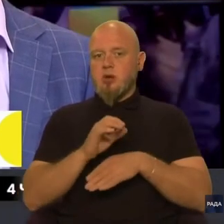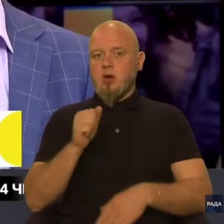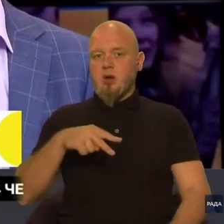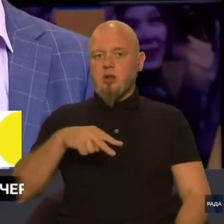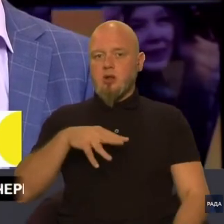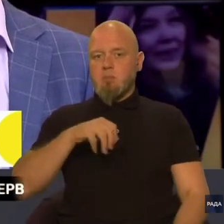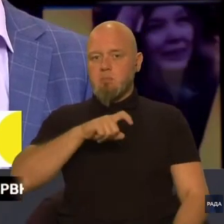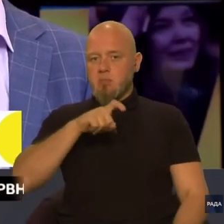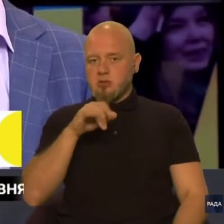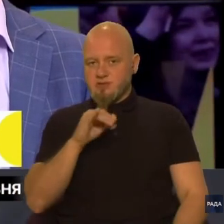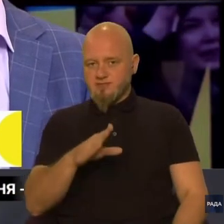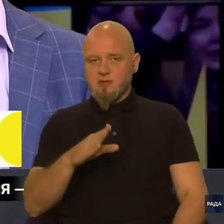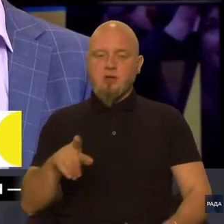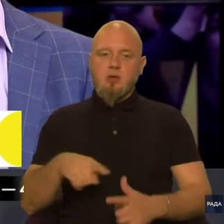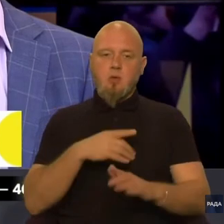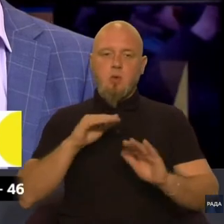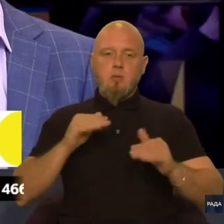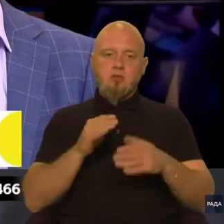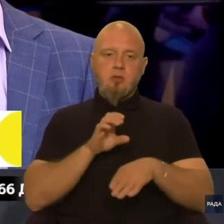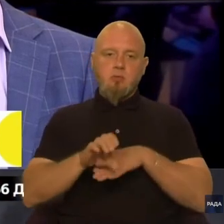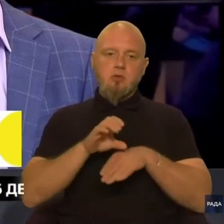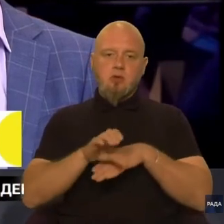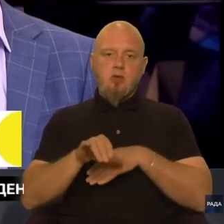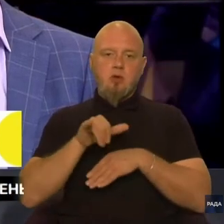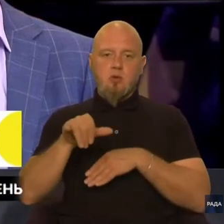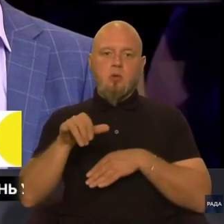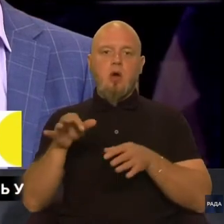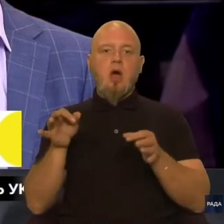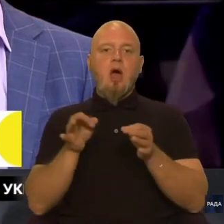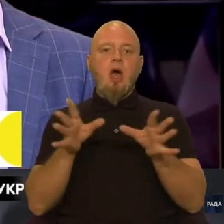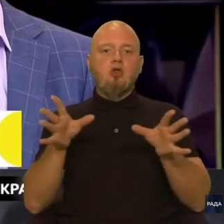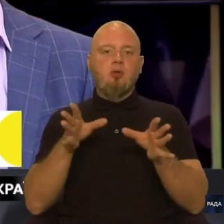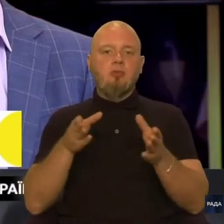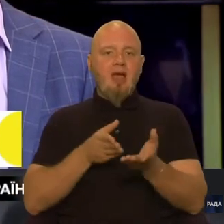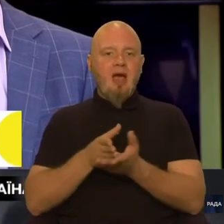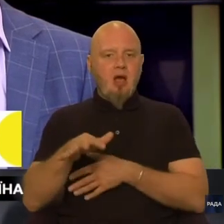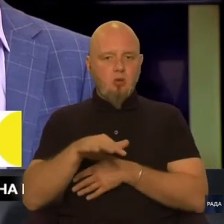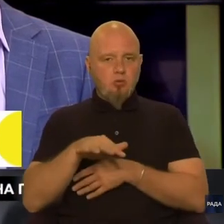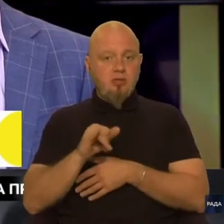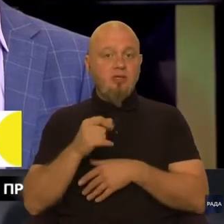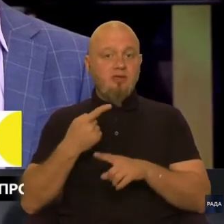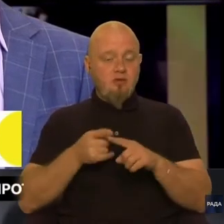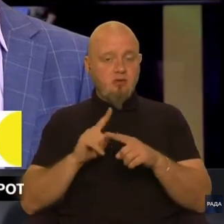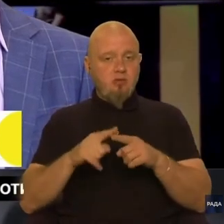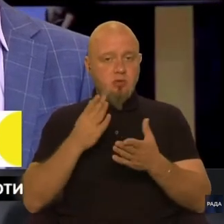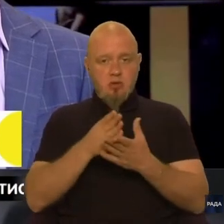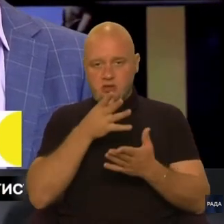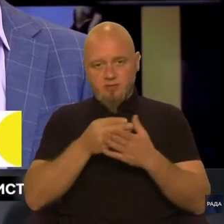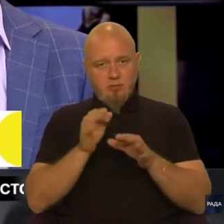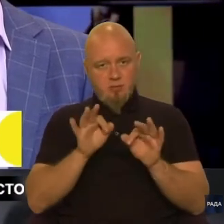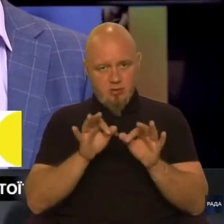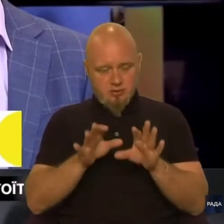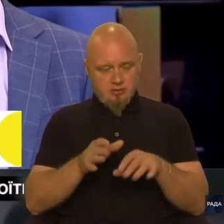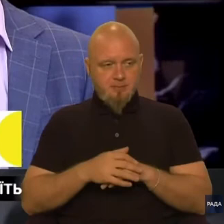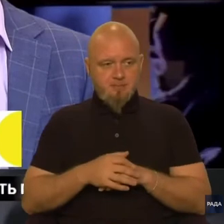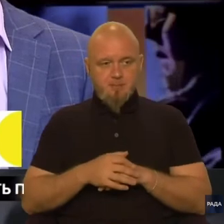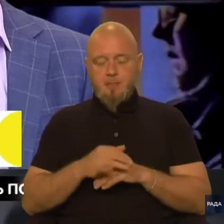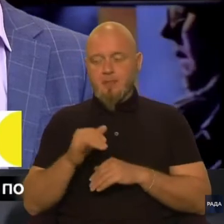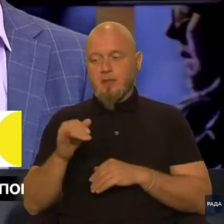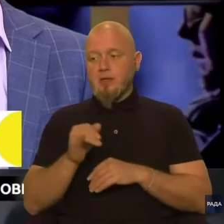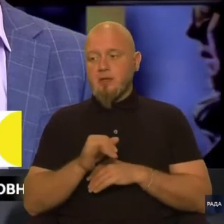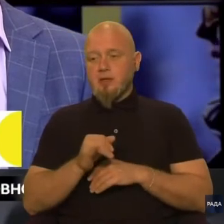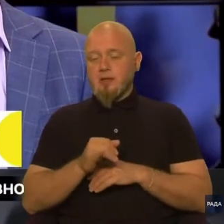або обмеження поставок у атомній галузі і в цьому є свої пояснення і